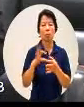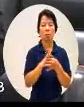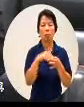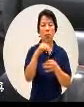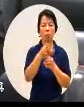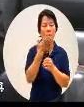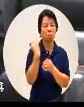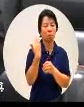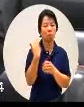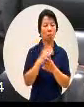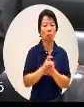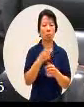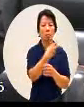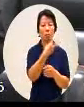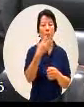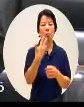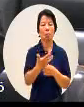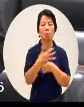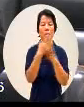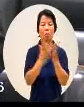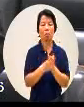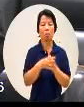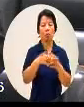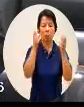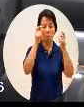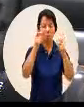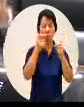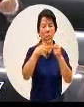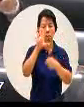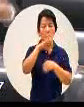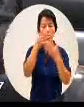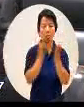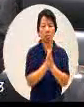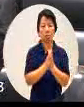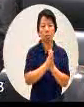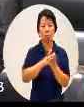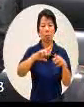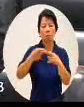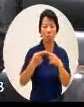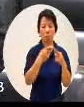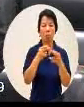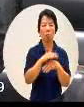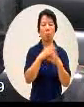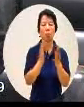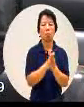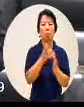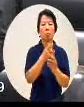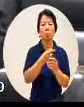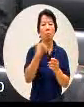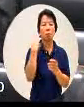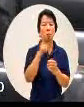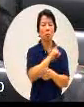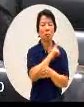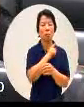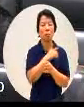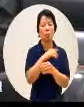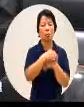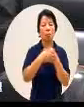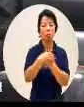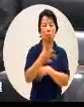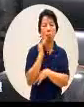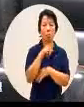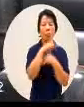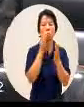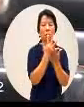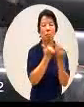當年228雄中智慧隊來方案來定位他們當年的行為是學生自發性的